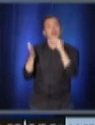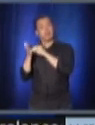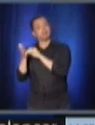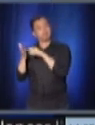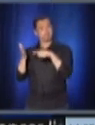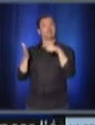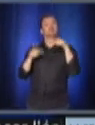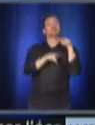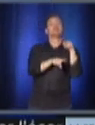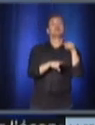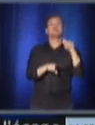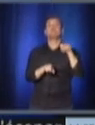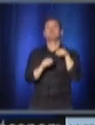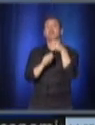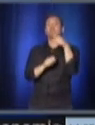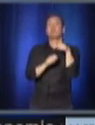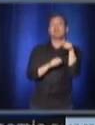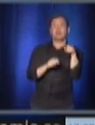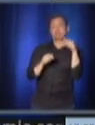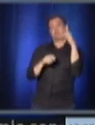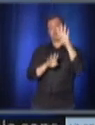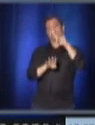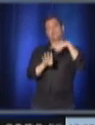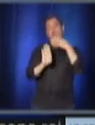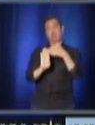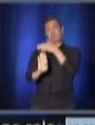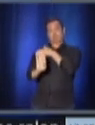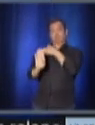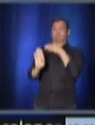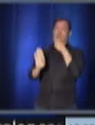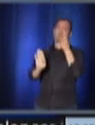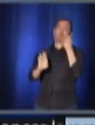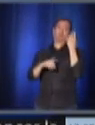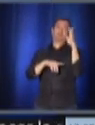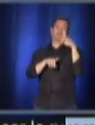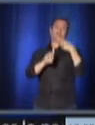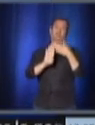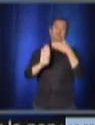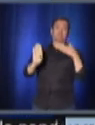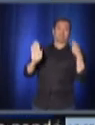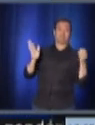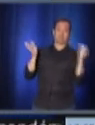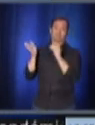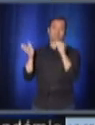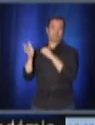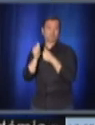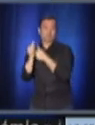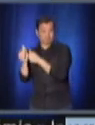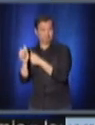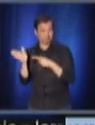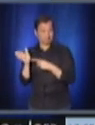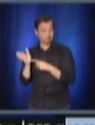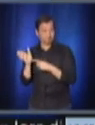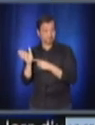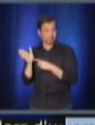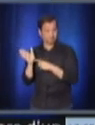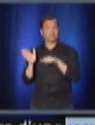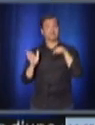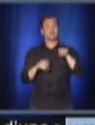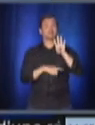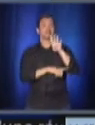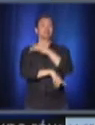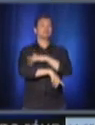auparavant, c'est-à-dire dans les 48 dernières heures, avec un délai de 48 heures. Pour le 4 juillet, on note qu'il y a eu 6105 prélèvements.